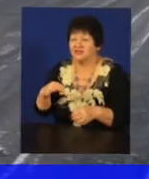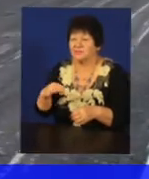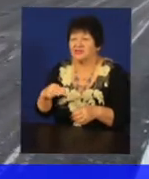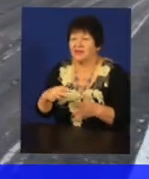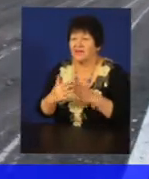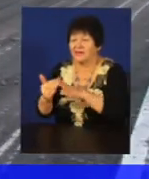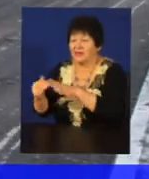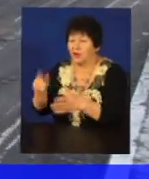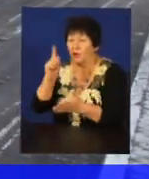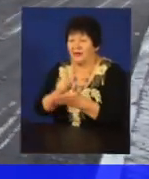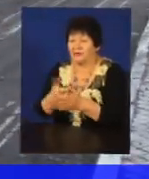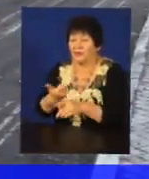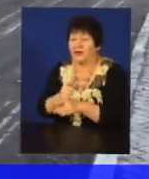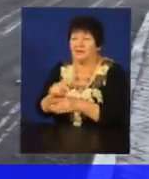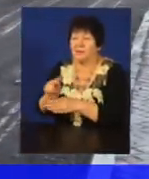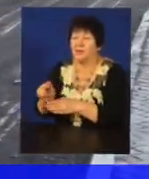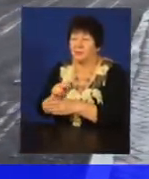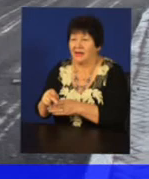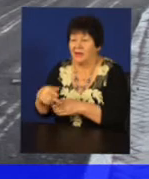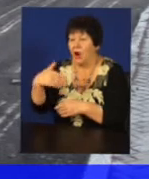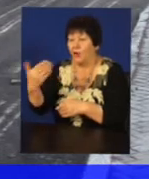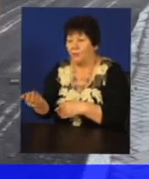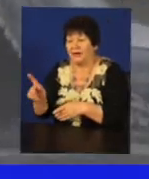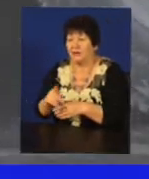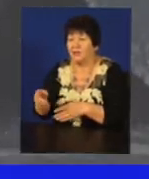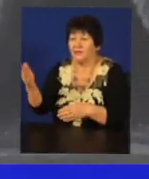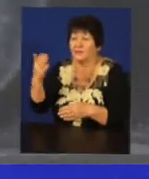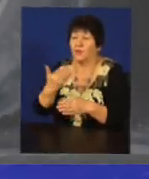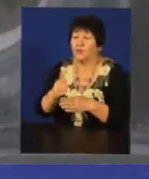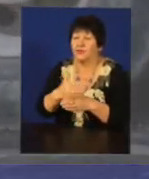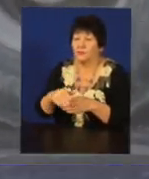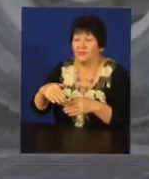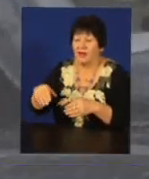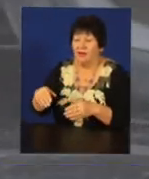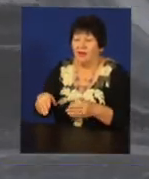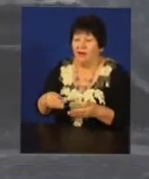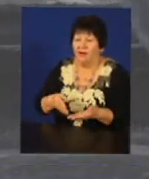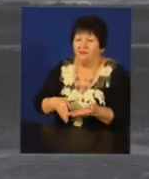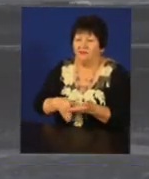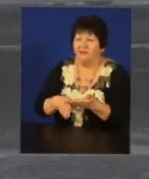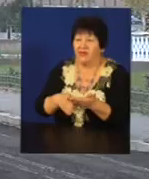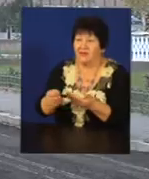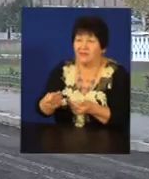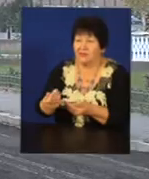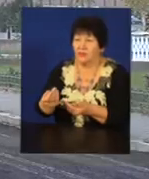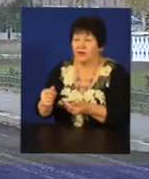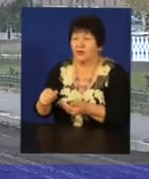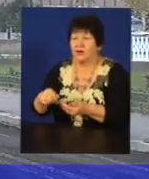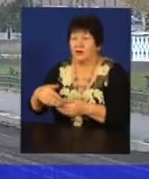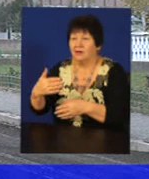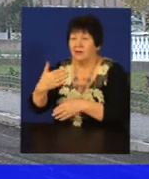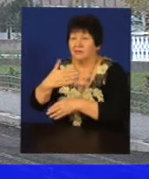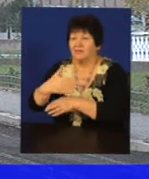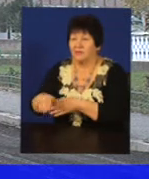obligatoriu de a fi reparate. O parte din ele vor fi reparate cu contribuția finanțatorilor străini. Știu că sunt multe străzi